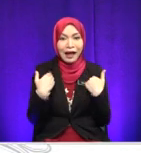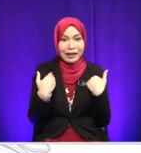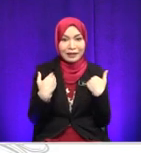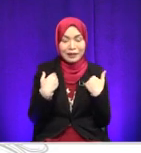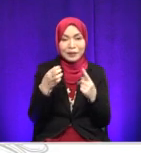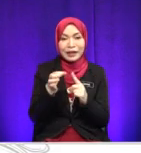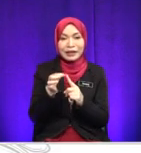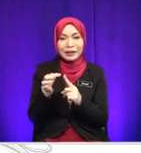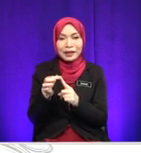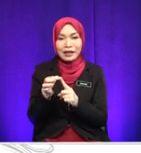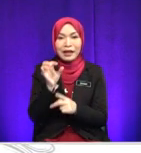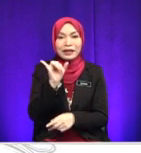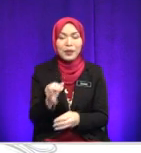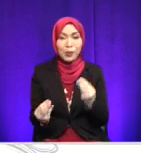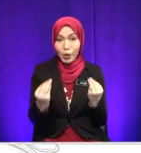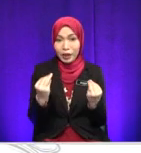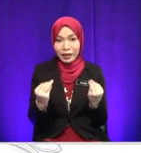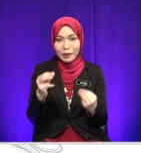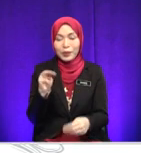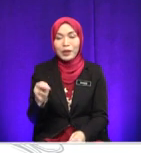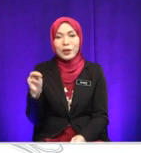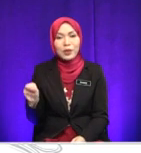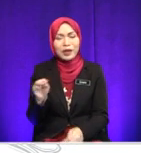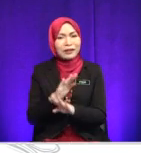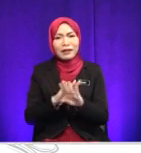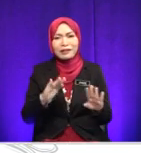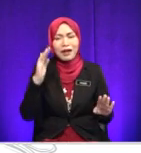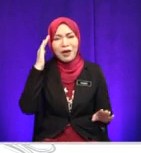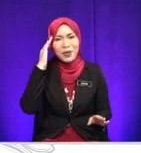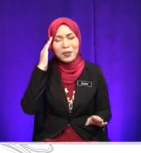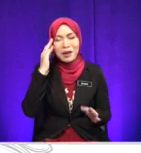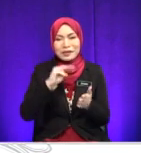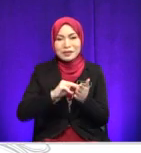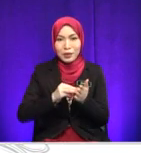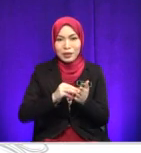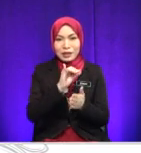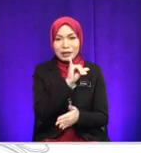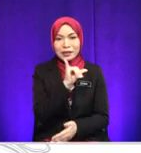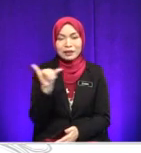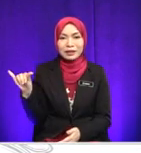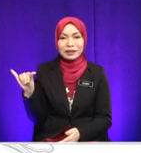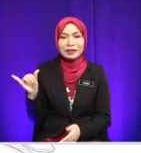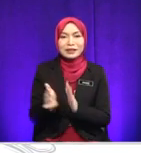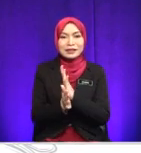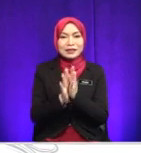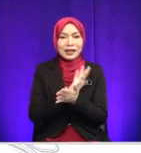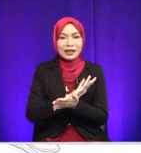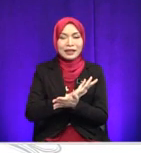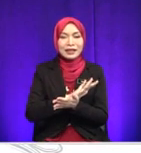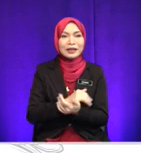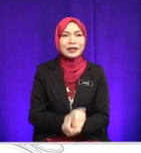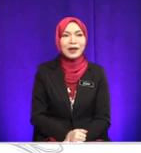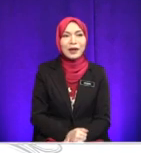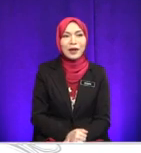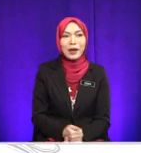yang mungkin anak-anak murid di luar sana tidak tahu. Jadi di sini, Puniten sila jawab. Ni Cikgu